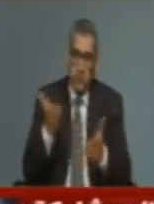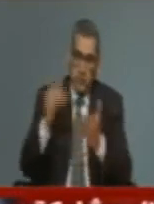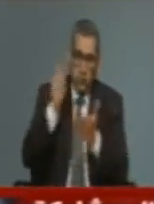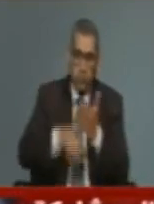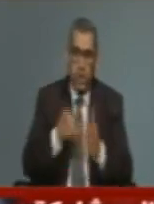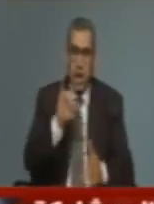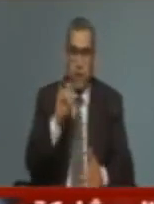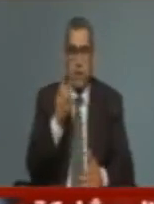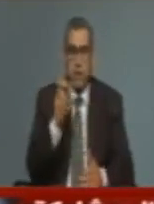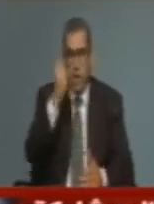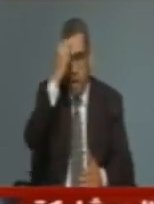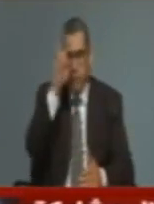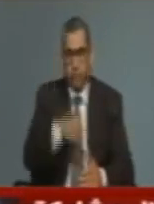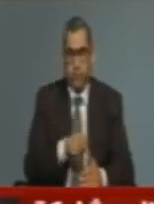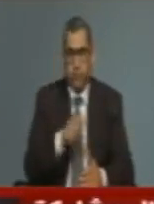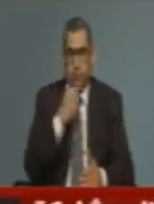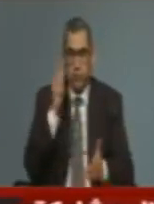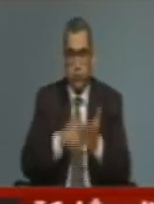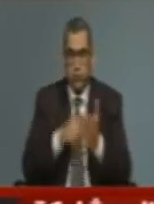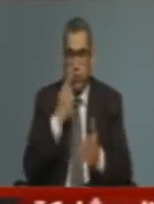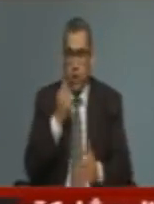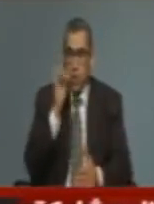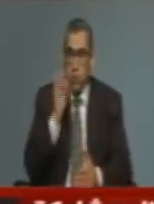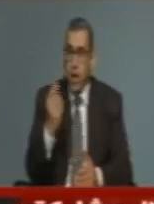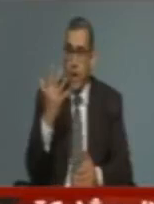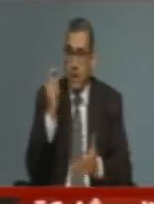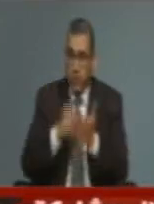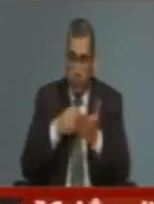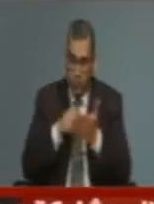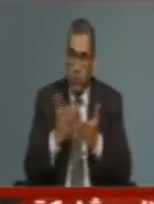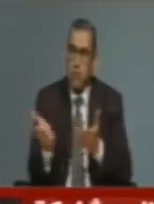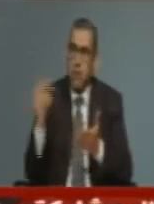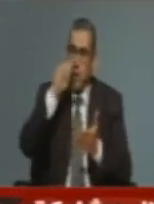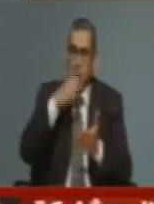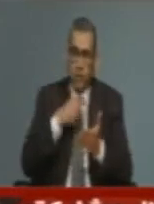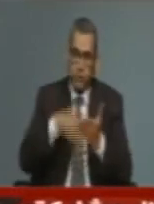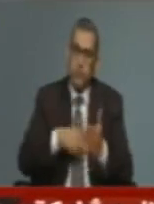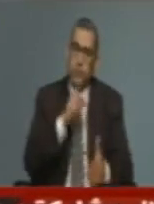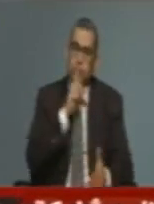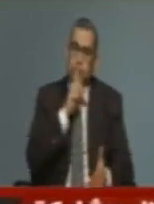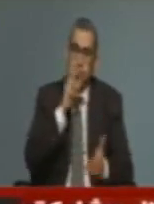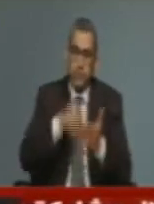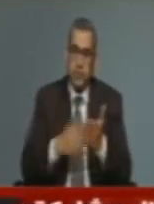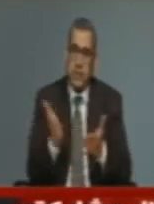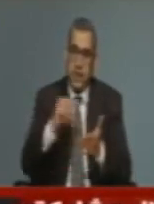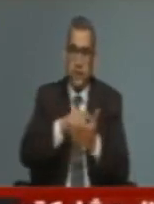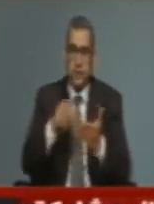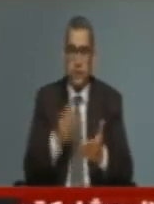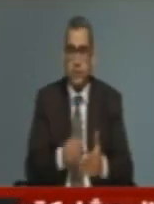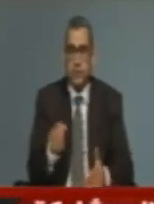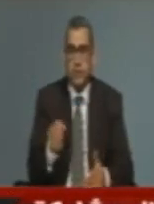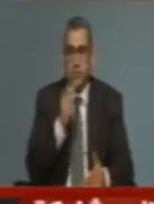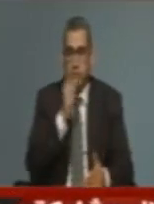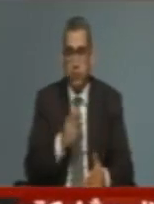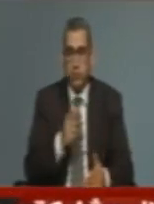وبالسبعين، محدش يحتاج المبلغ بتاعه خالص. وانت مضيت على كده؟ وانا مضيت على كده. يعني هو